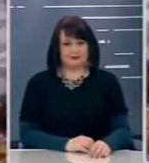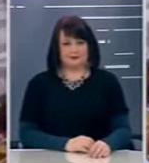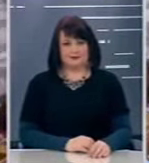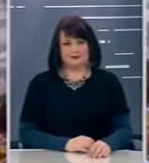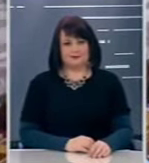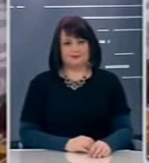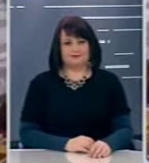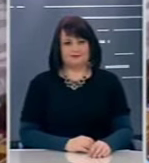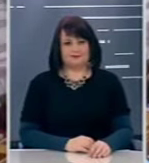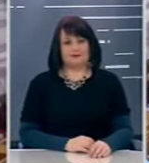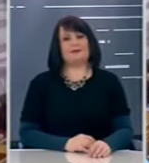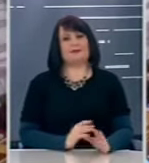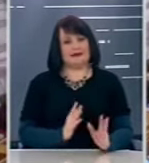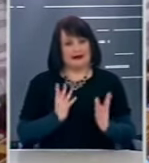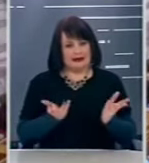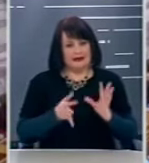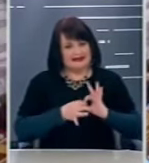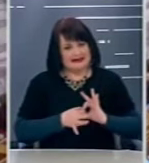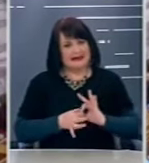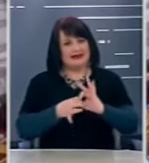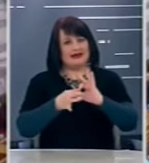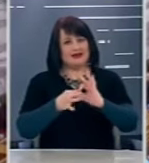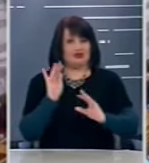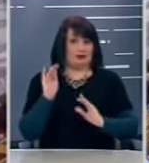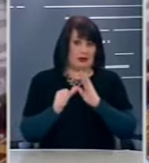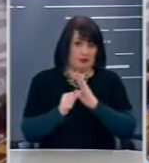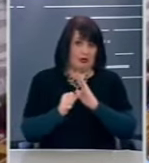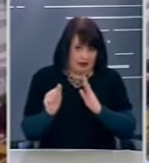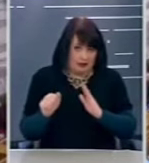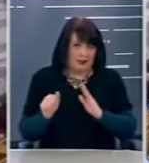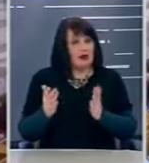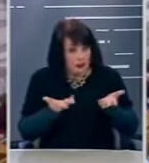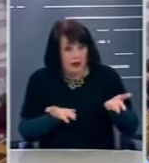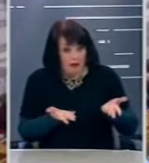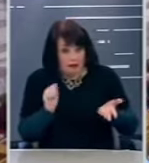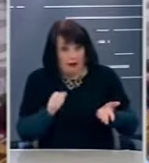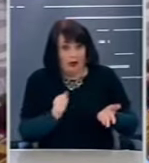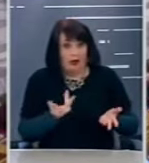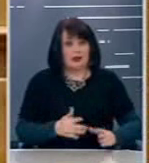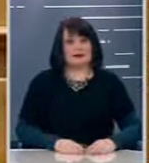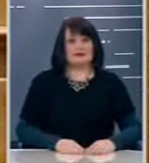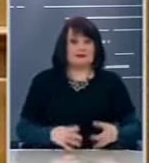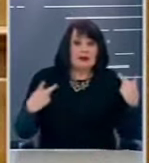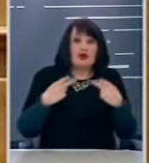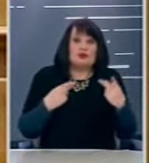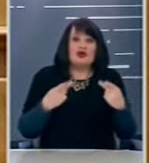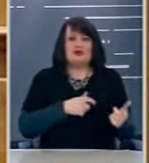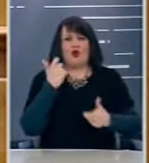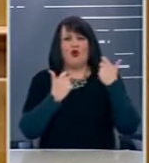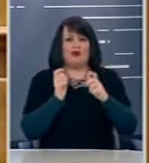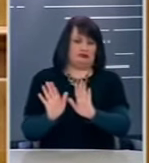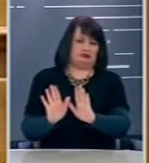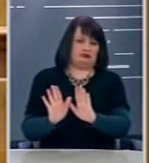Λοιπόν, συνεχίζω, κύριε Πρόεδρε, με την άδειά σας. Ναι, προχωρήστε. Και παρά τις αμήχανες φωνασκίες,